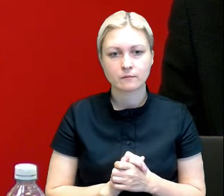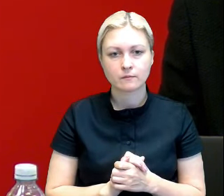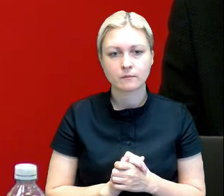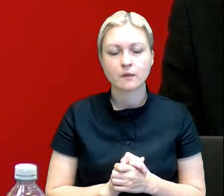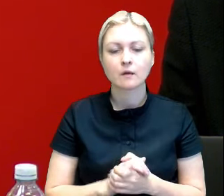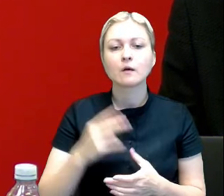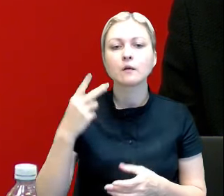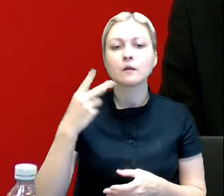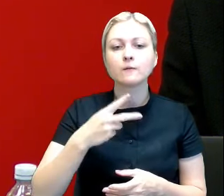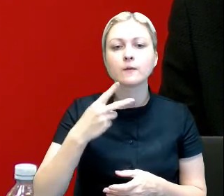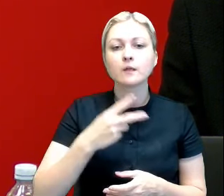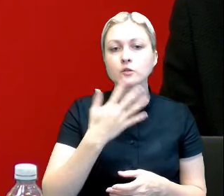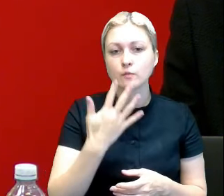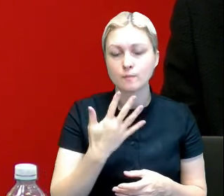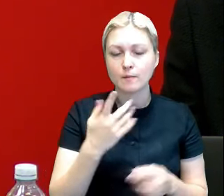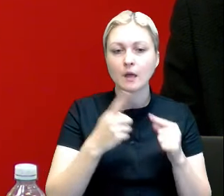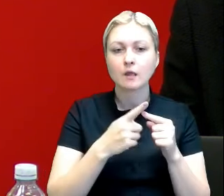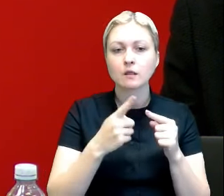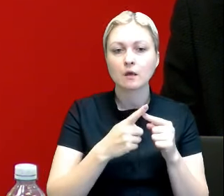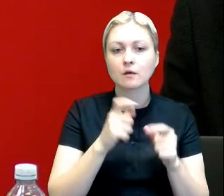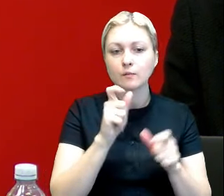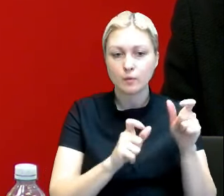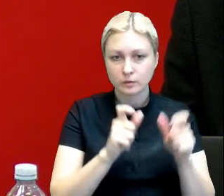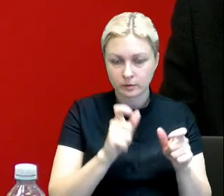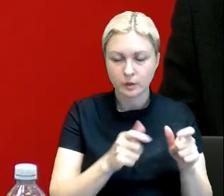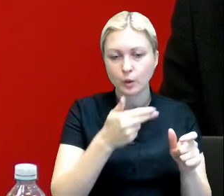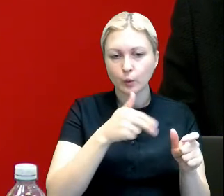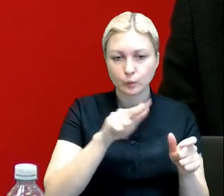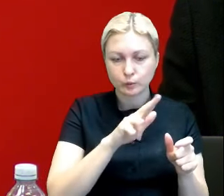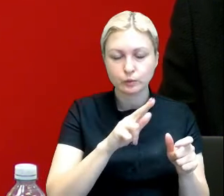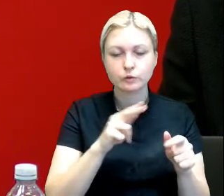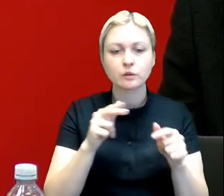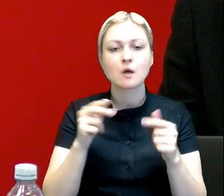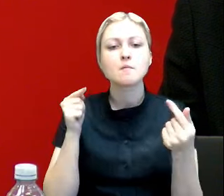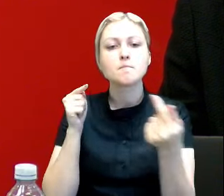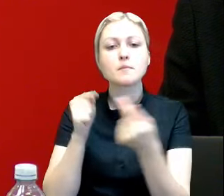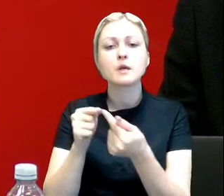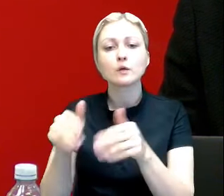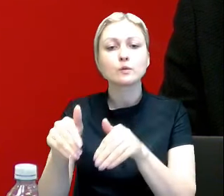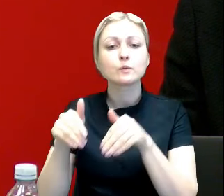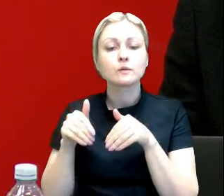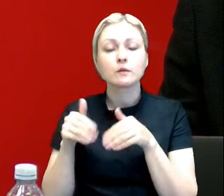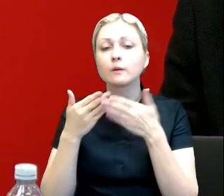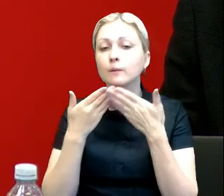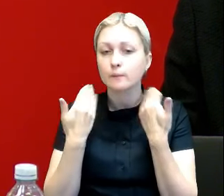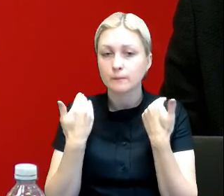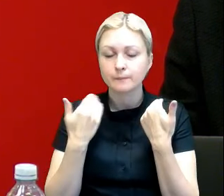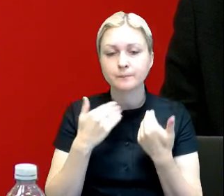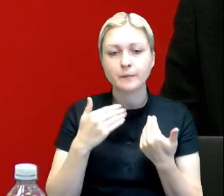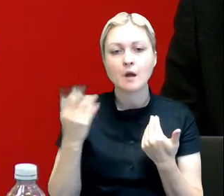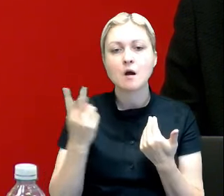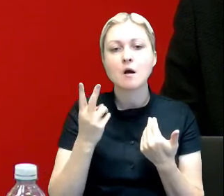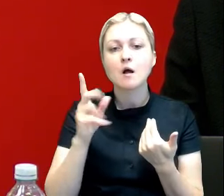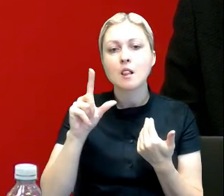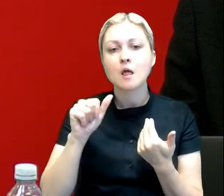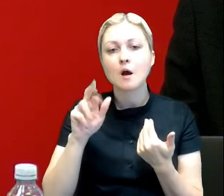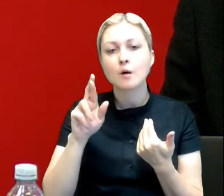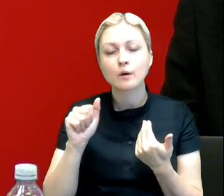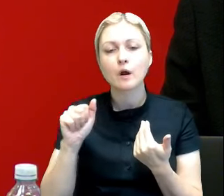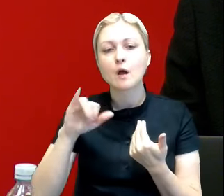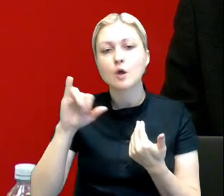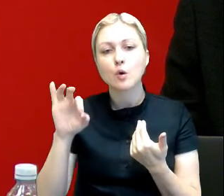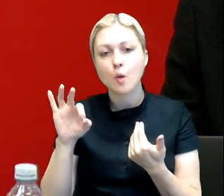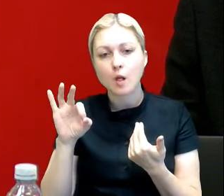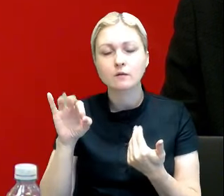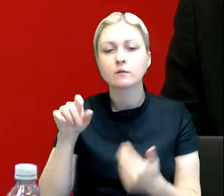25 tarybos nariai už prieš ir susilaikiusių nėra a klausiu lauros vaisiauskės ir jolantos krabulienės